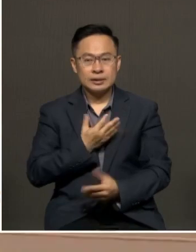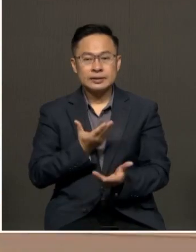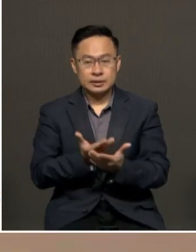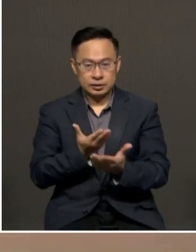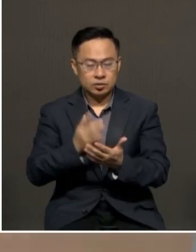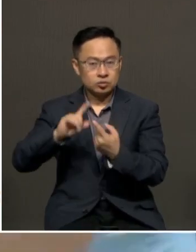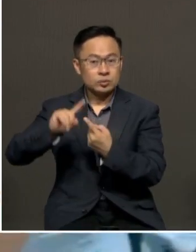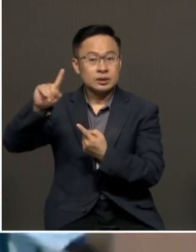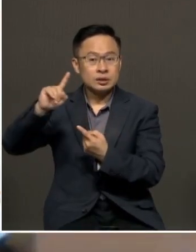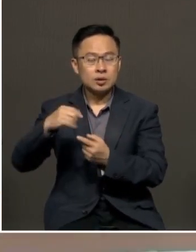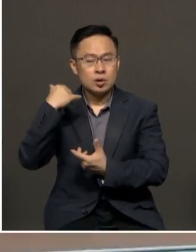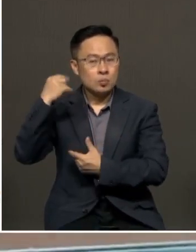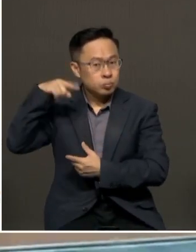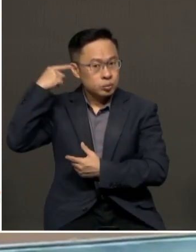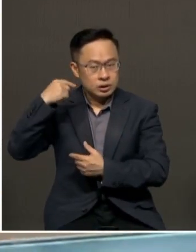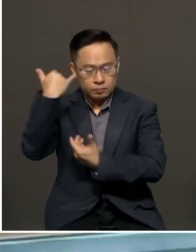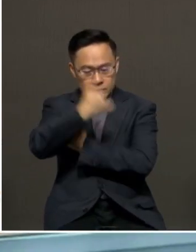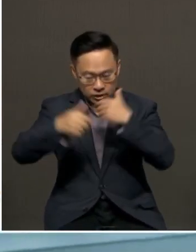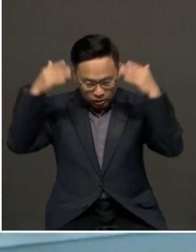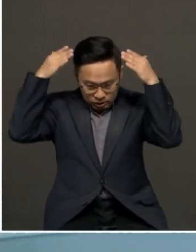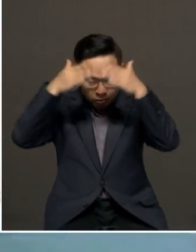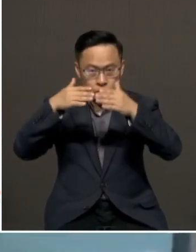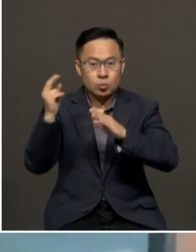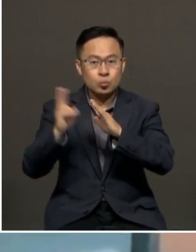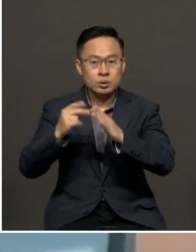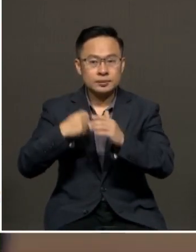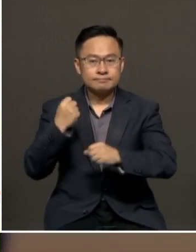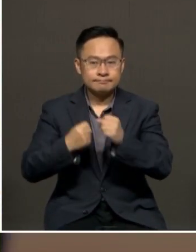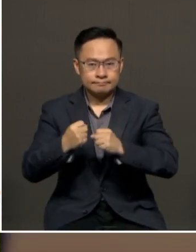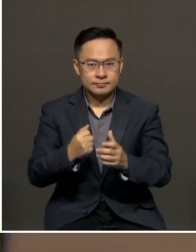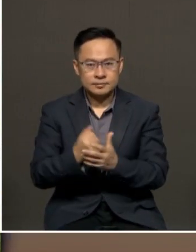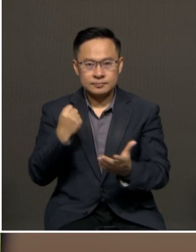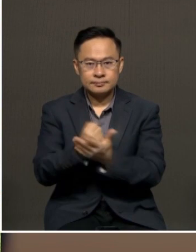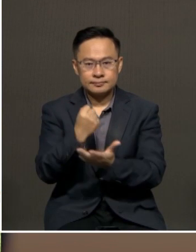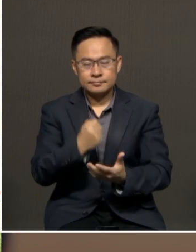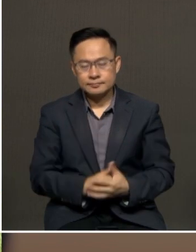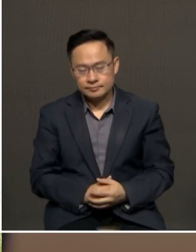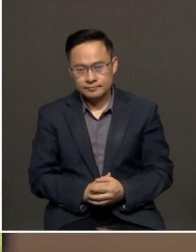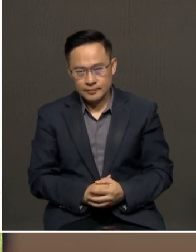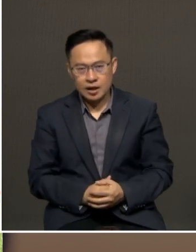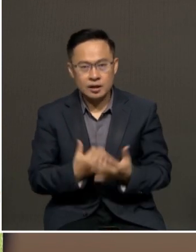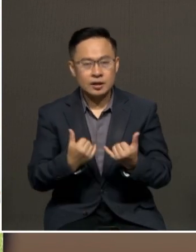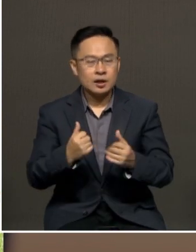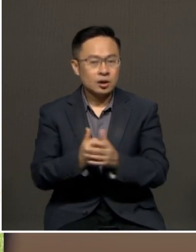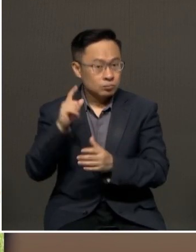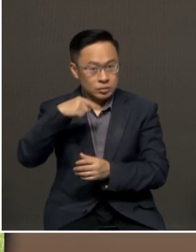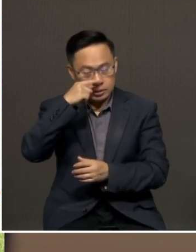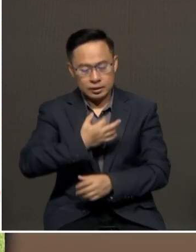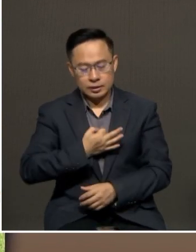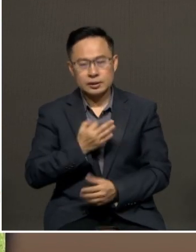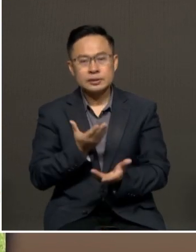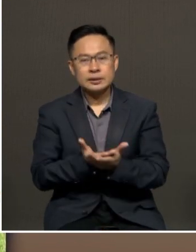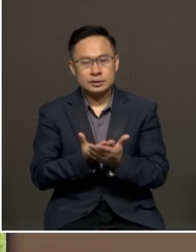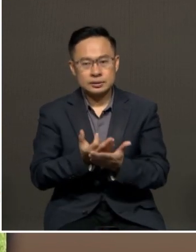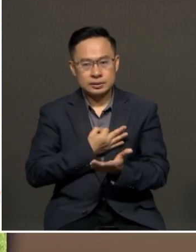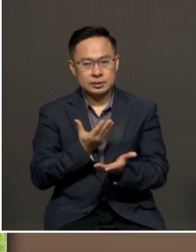ลอนเตงนักวิ่งสาวอินโดนีเซียเจ้าของเหรียญเงินเหรียญทองไปครองแบบน่าเสียดายค่ะทำให้อธิชาเนี่ยก็ได้ไปเพียงแค่เหรียญเ